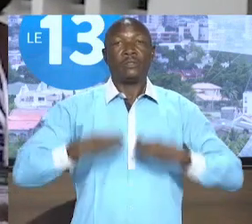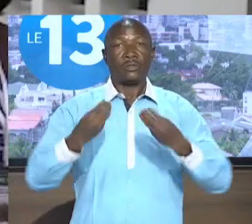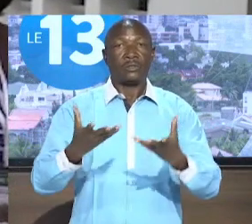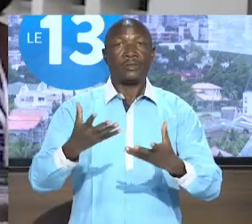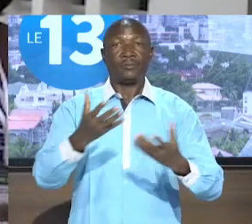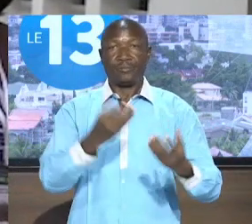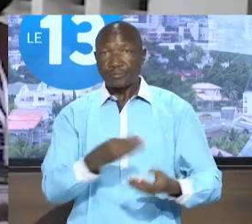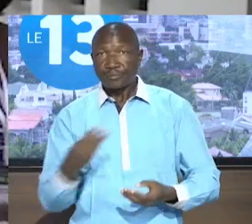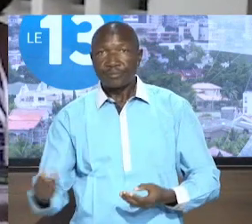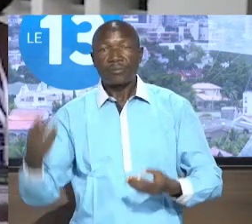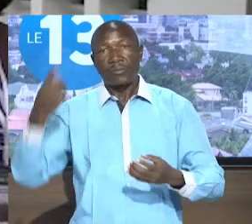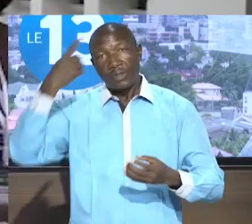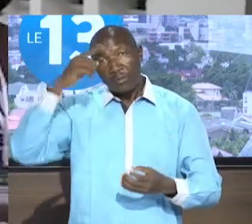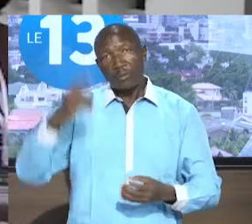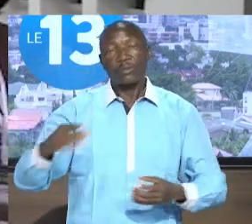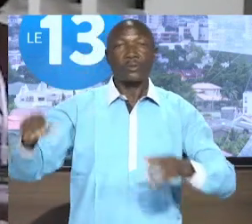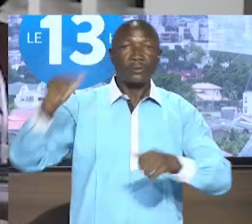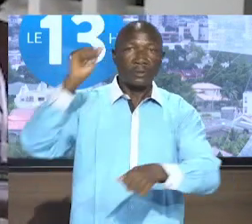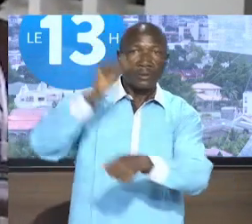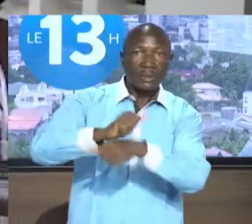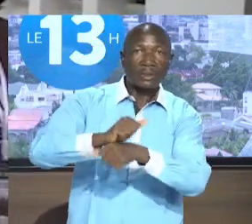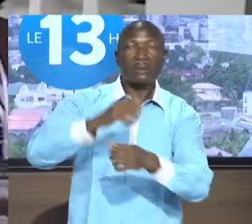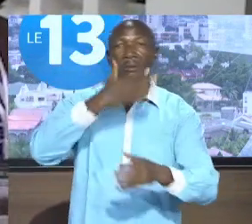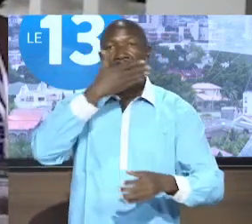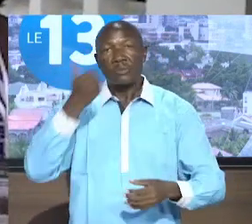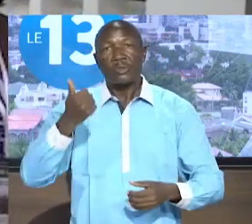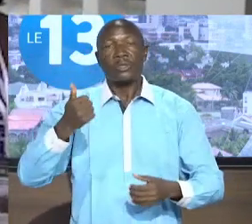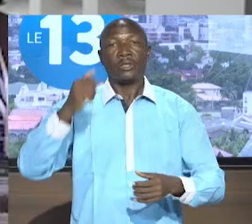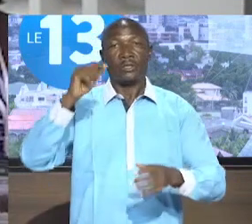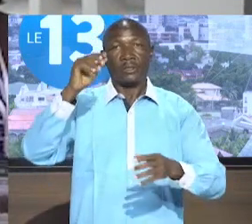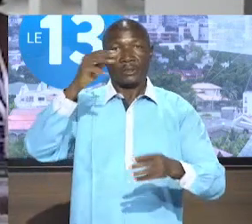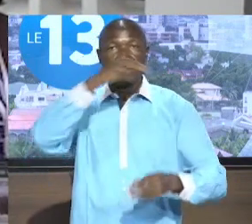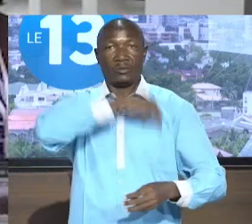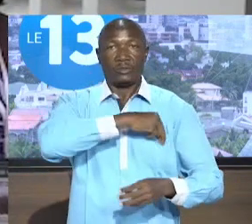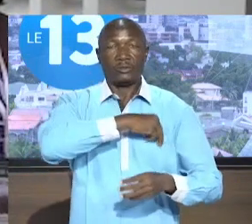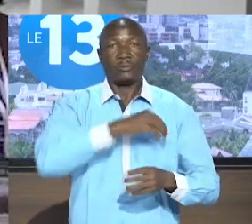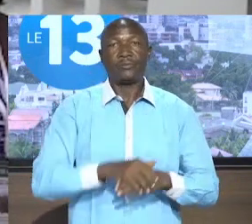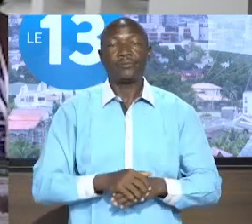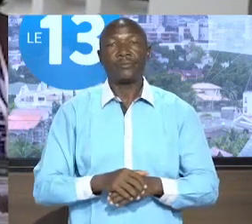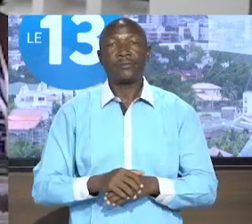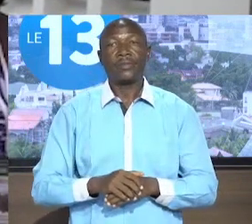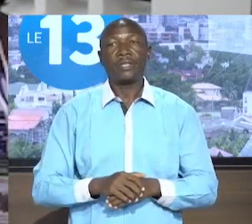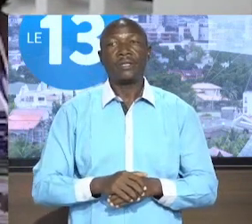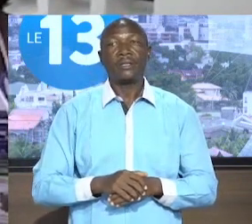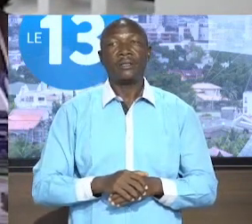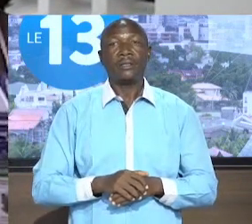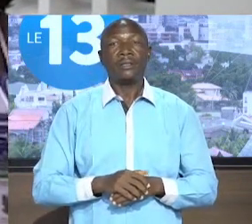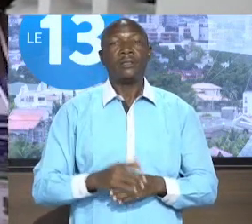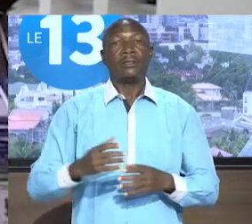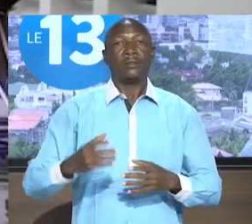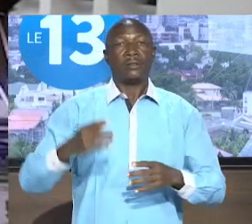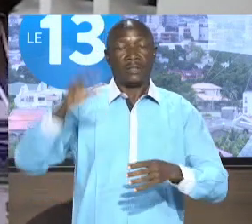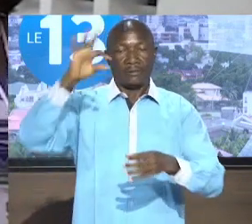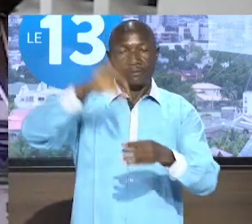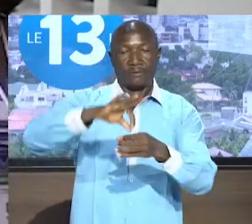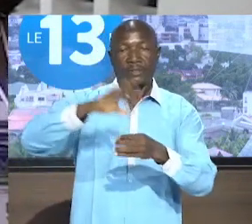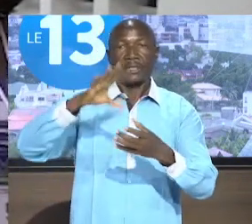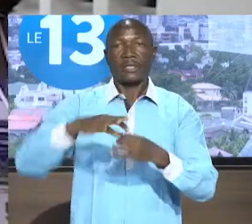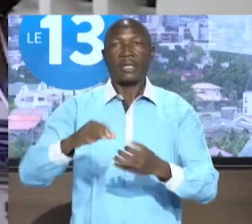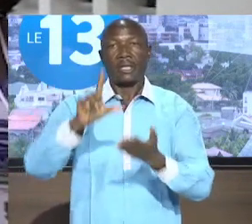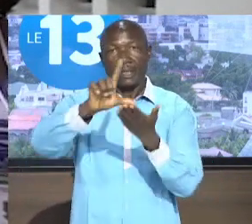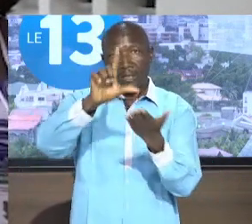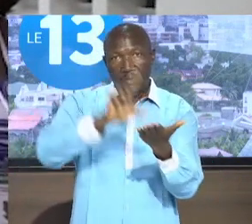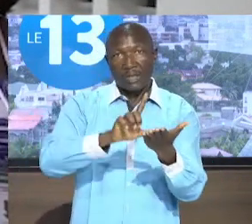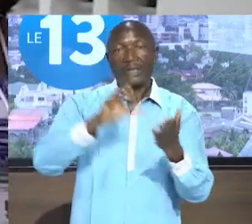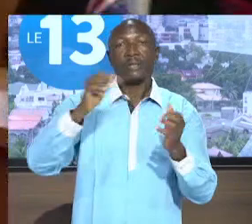parlementaires pour accomplir davantage leur mission, à la fois de vote de la loi, mais aussi de contrôle de